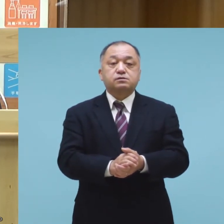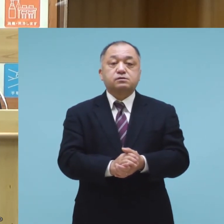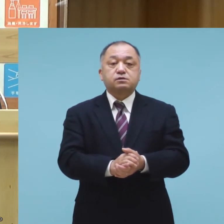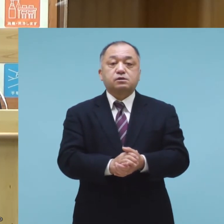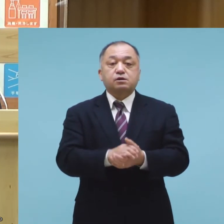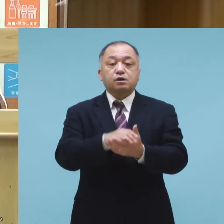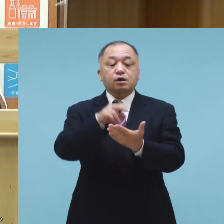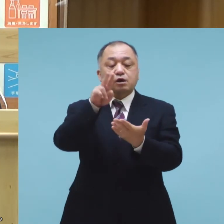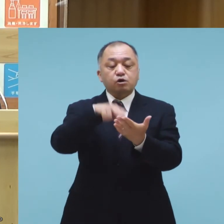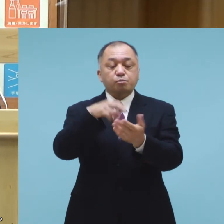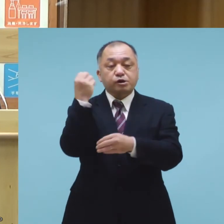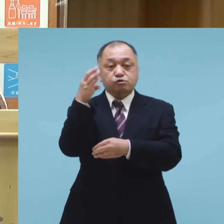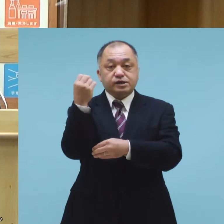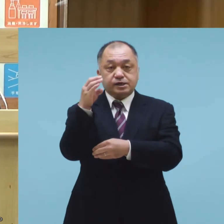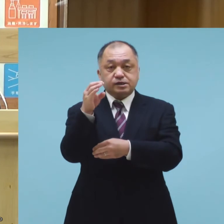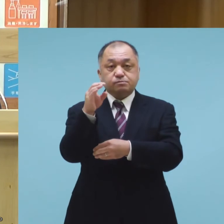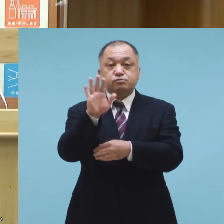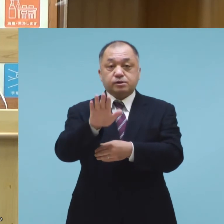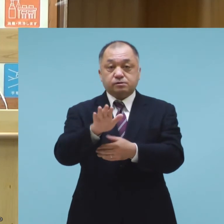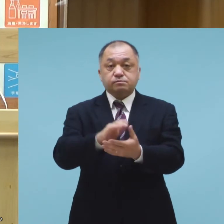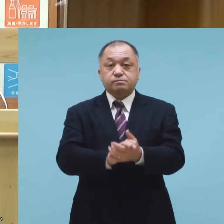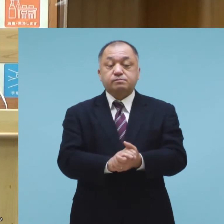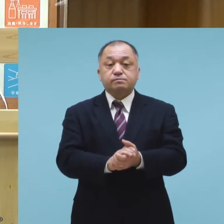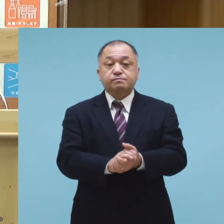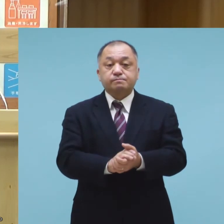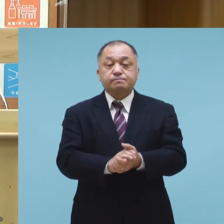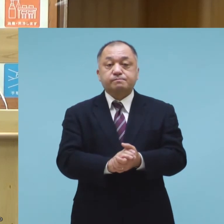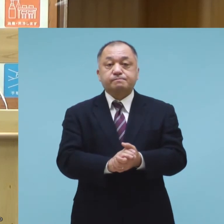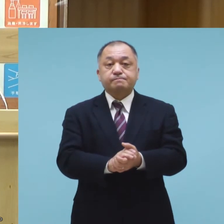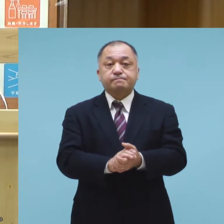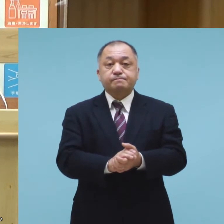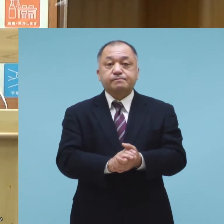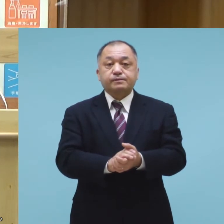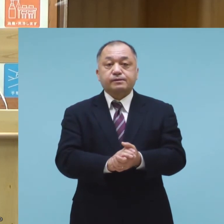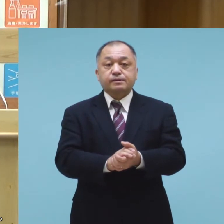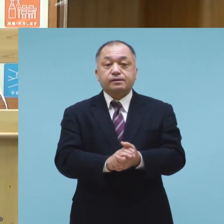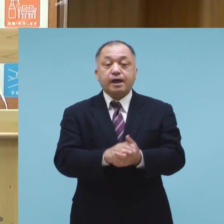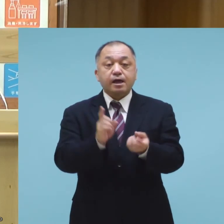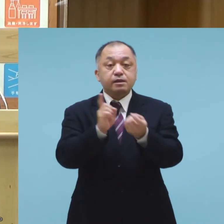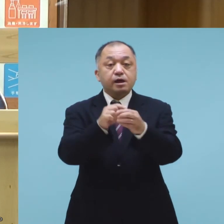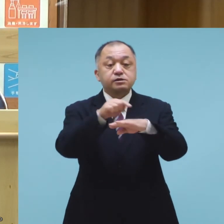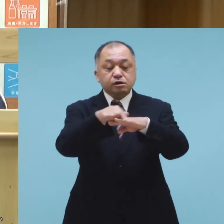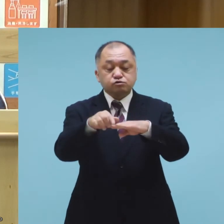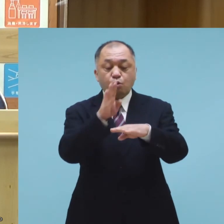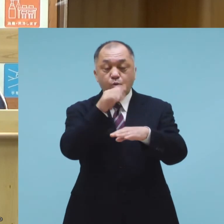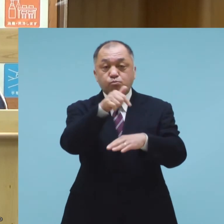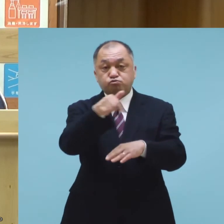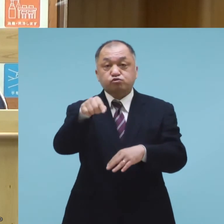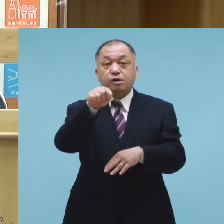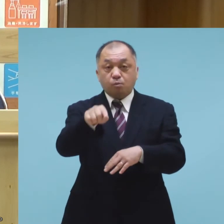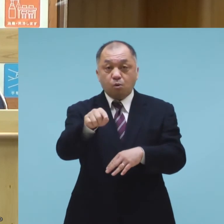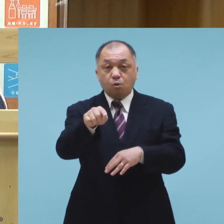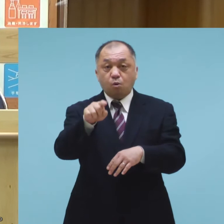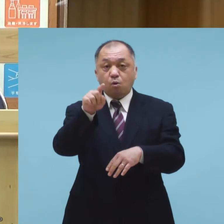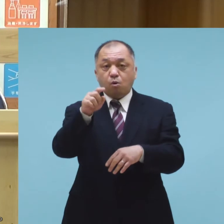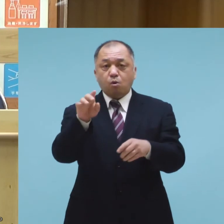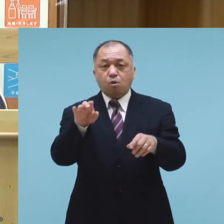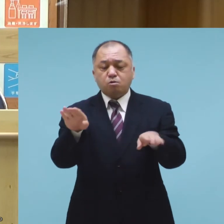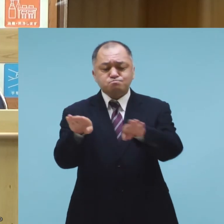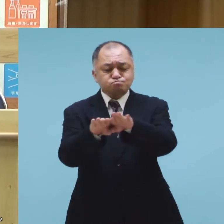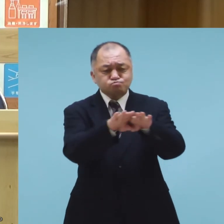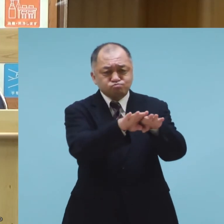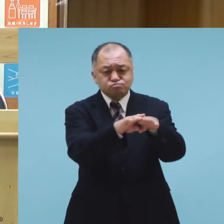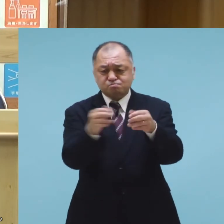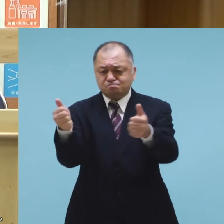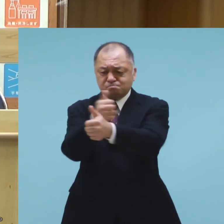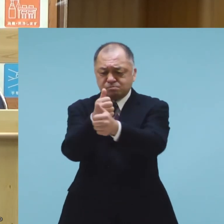読売新聞井上です。すみません、冒頭と、まあ、先ほど対策本部でも、まあ、連休中も人流が減らず拡大した場合